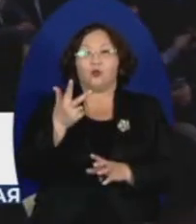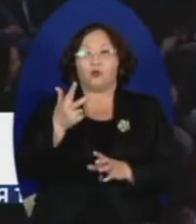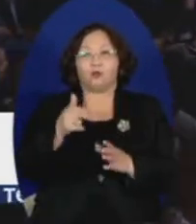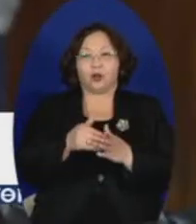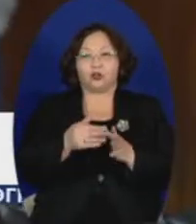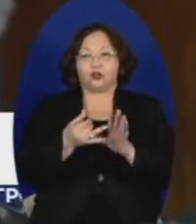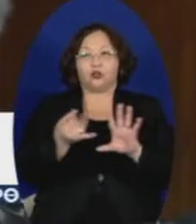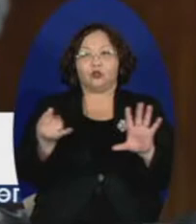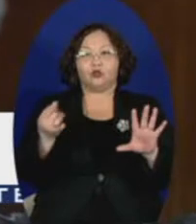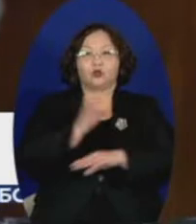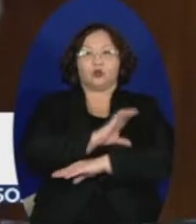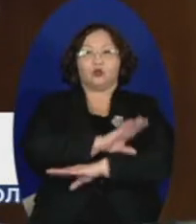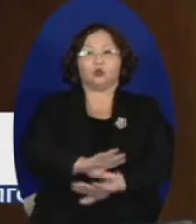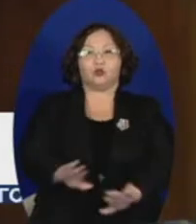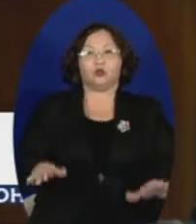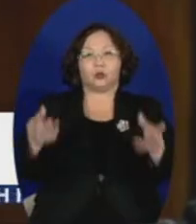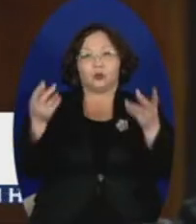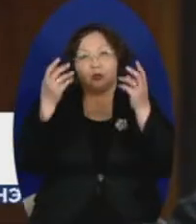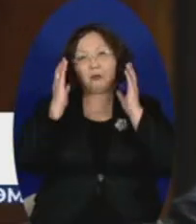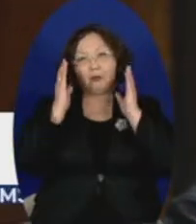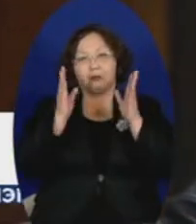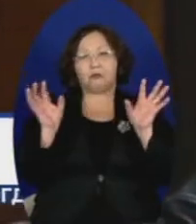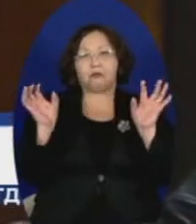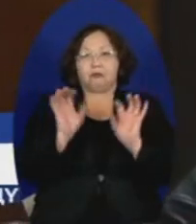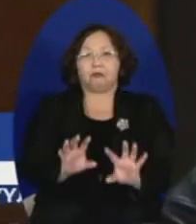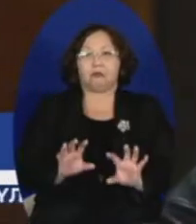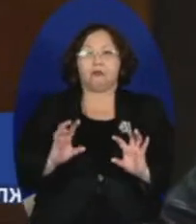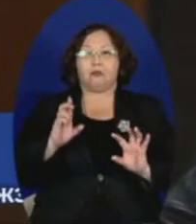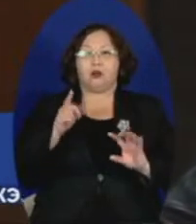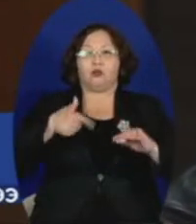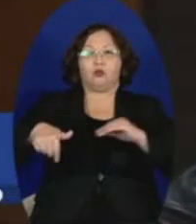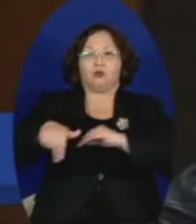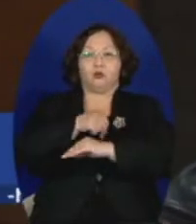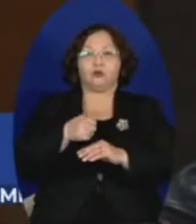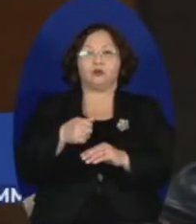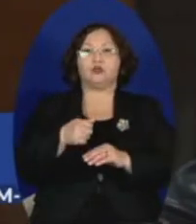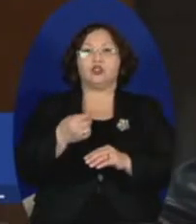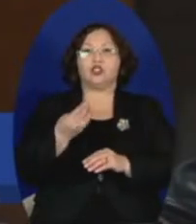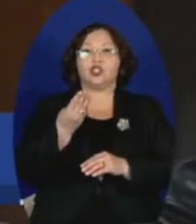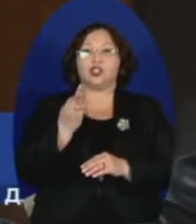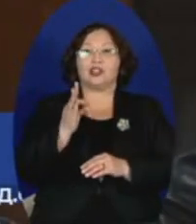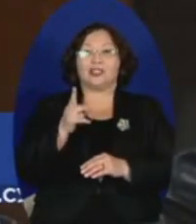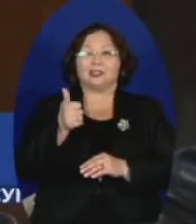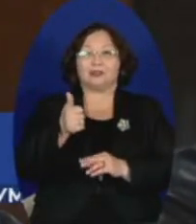оролцжээ. Баянгол дүүргийн төсөх ангийн хүүхдүүдийн дунд зохиогддог шилдэг бизнес төсөл уралдаан